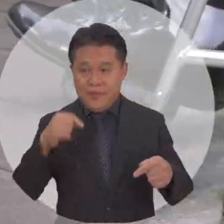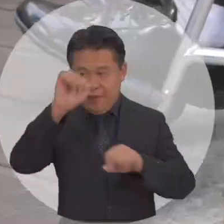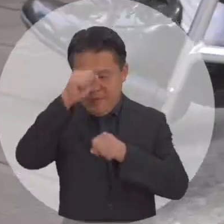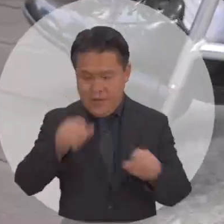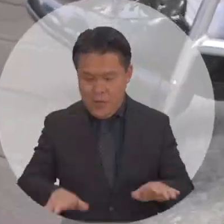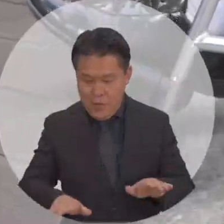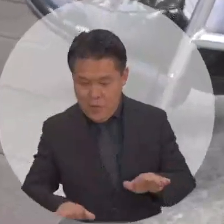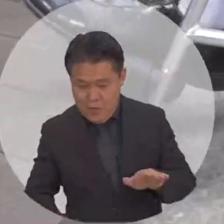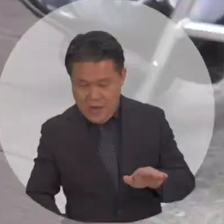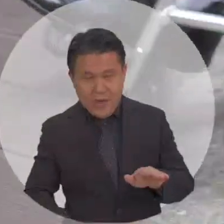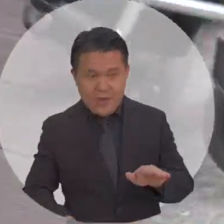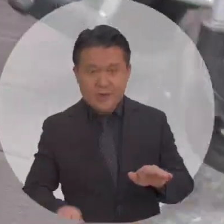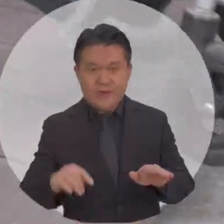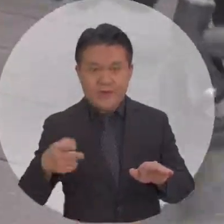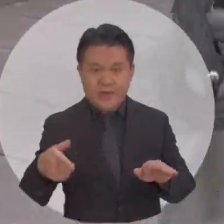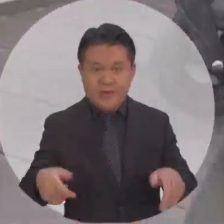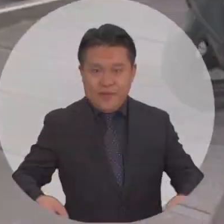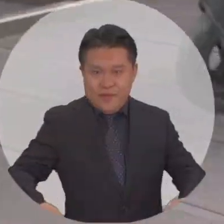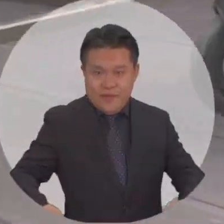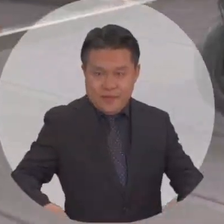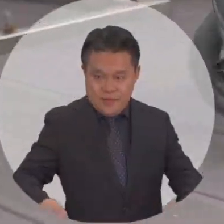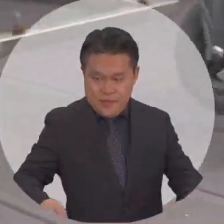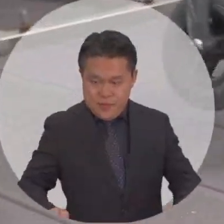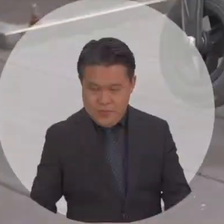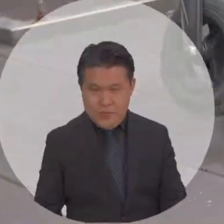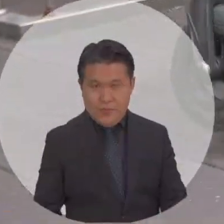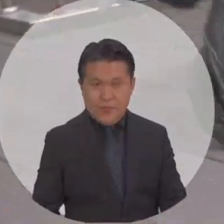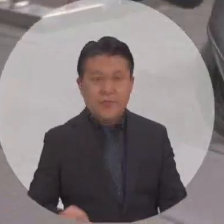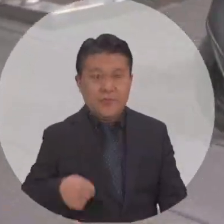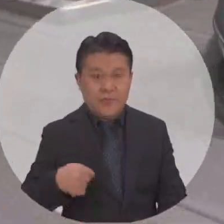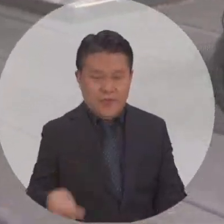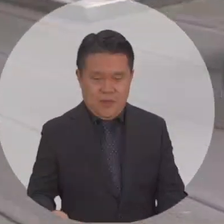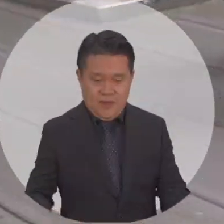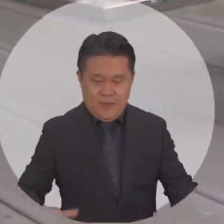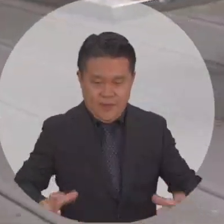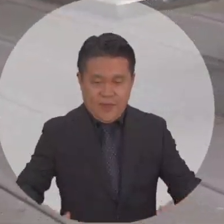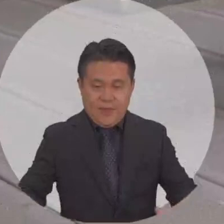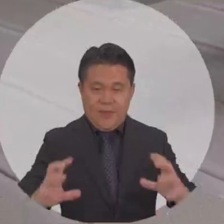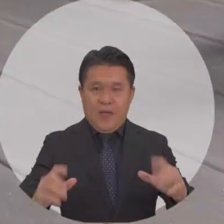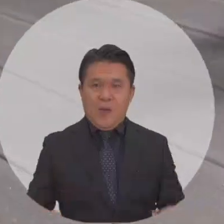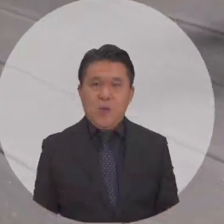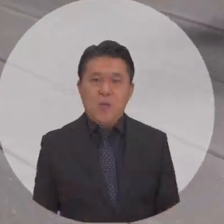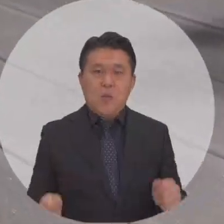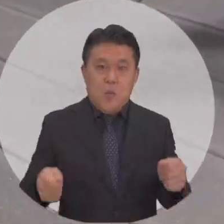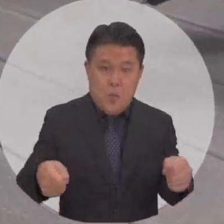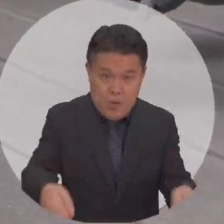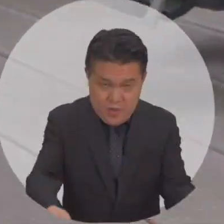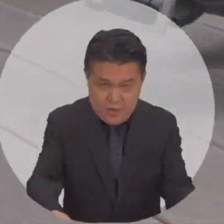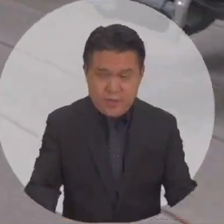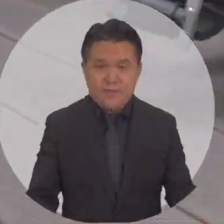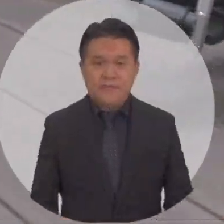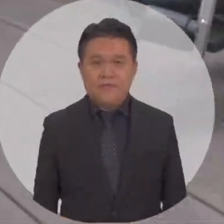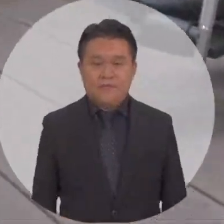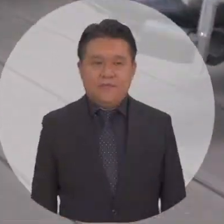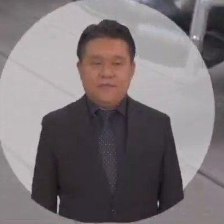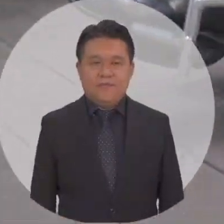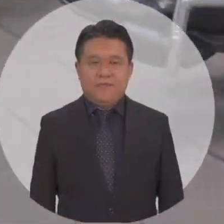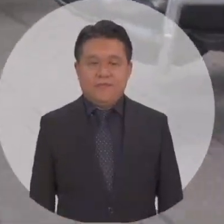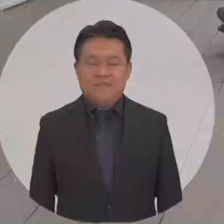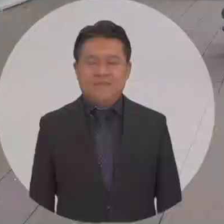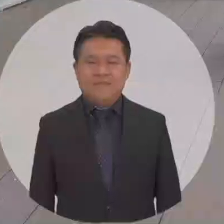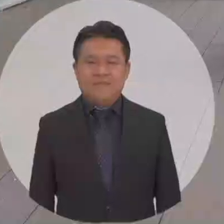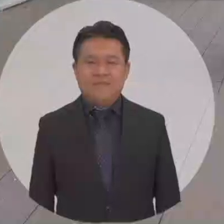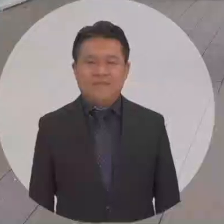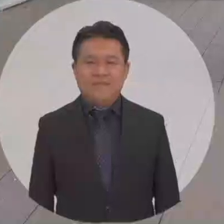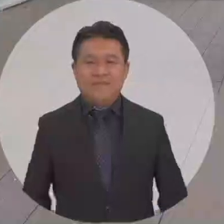휠체어 뒤를 발로 조심스럽게 눌러 휠체어를 뒤쪽으로 기울인 후 휠체어 앞바퀴를 들어주며 이동합니다.